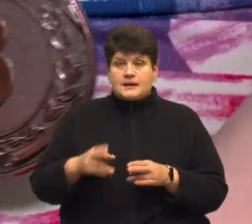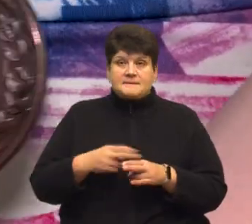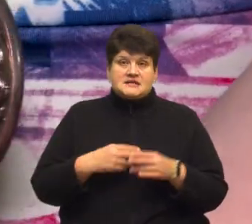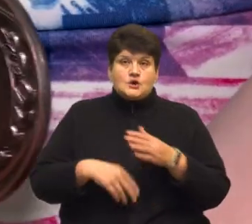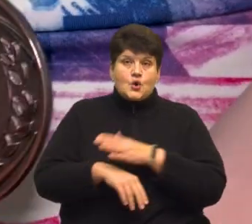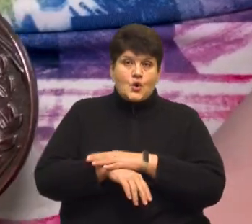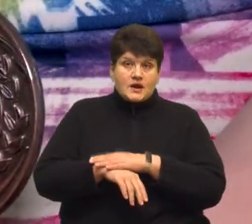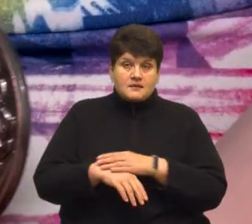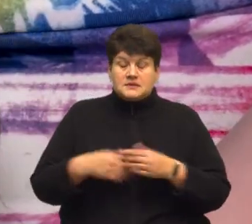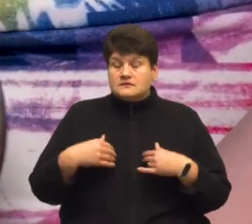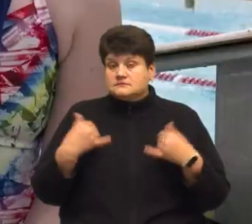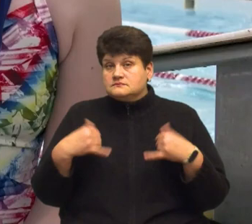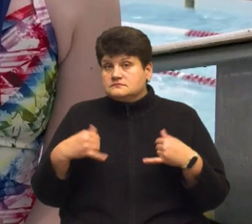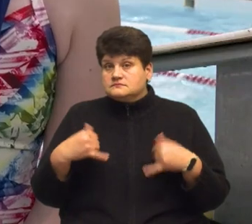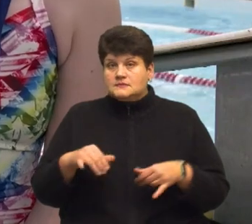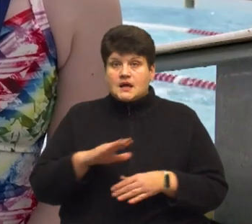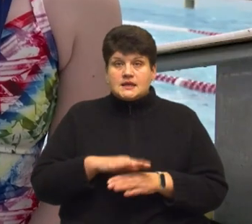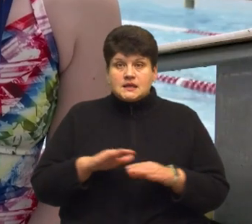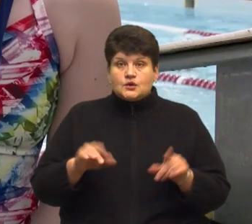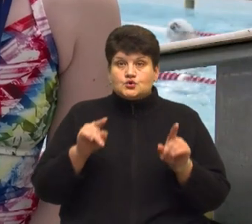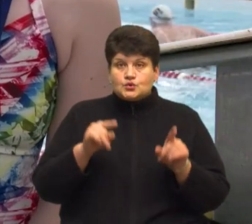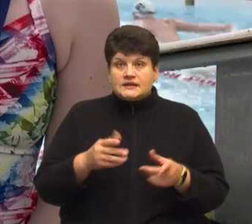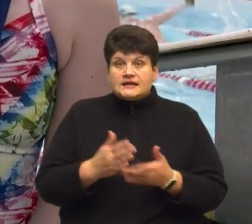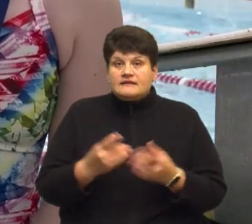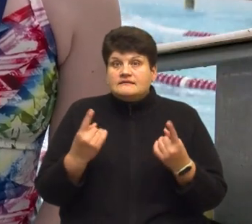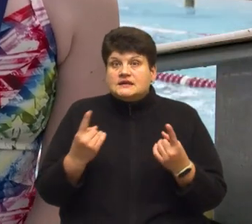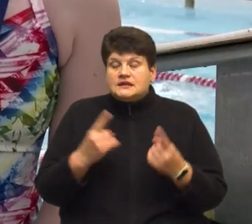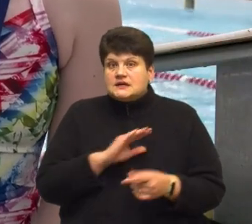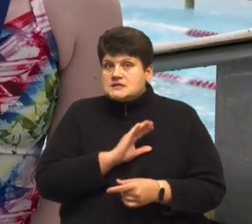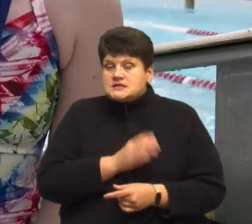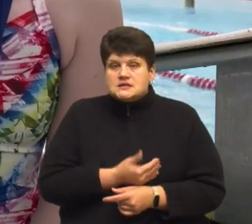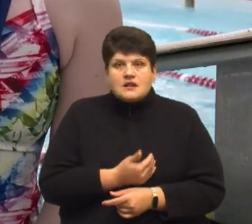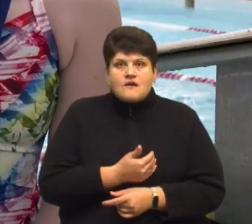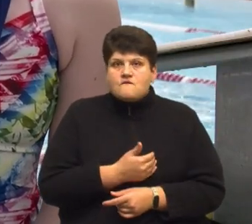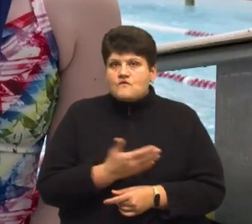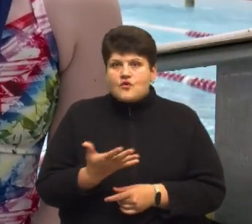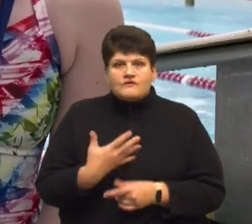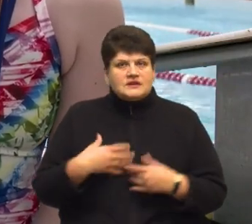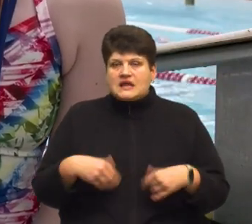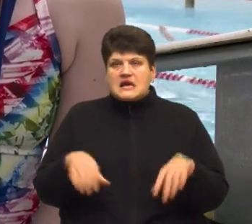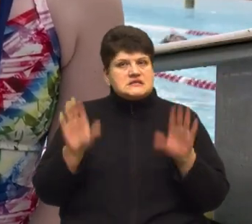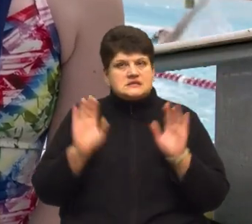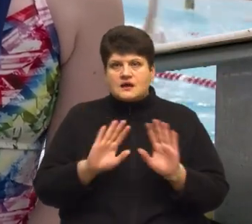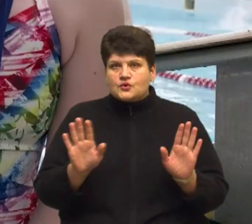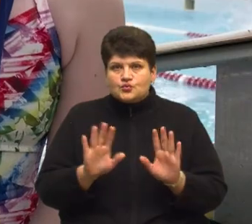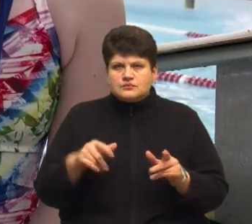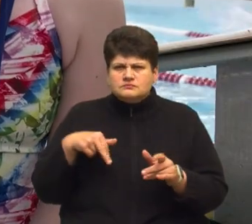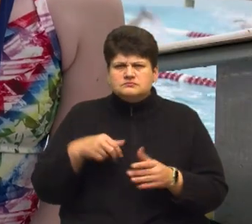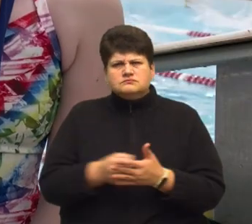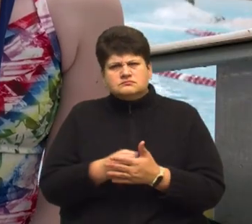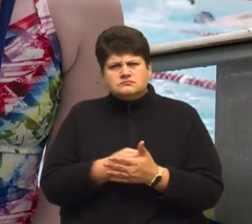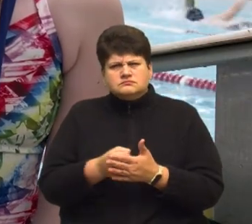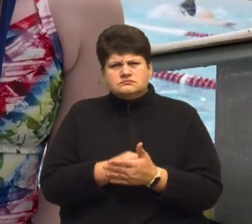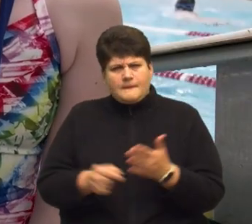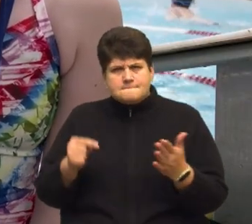мене враз Ці діти тим що в них є велика сила волі вони не здаються вони йдуть до своєї мети і